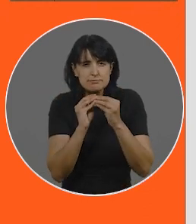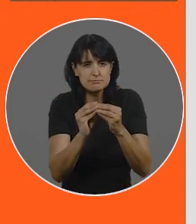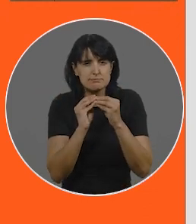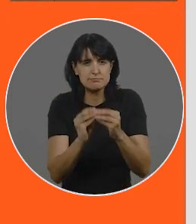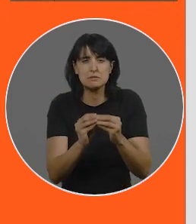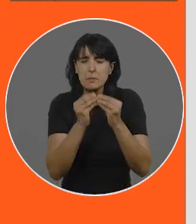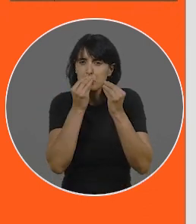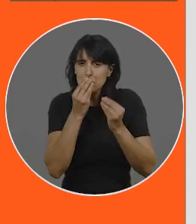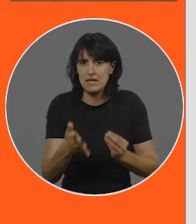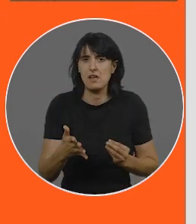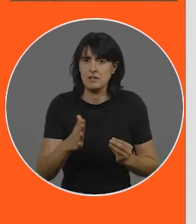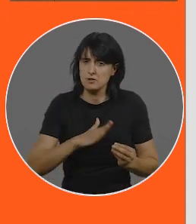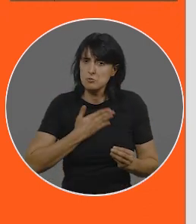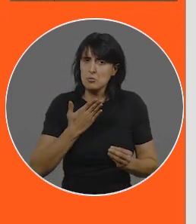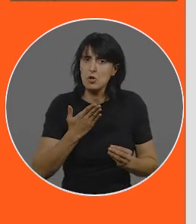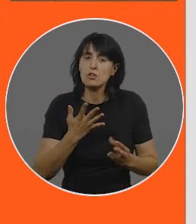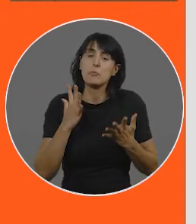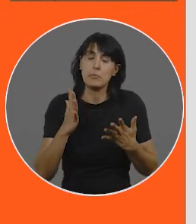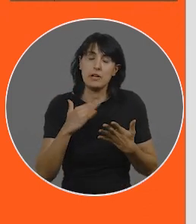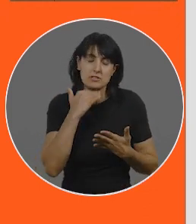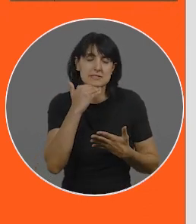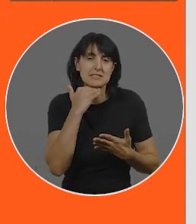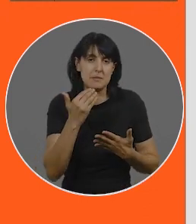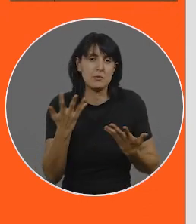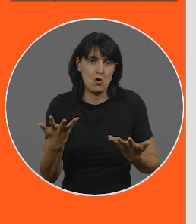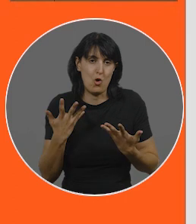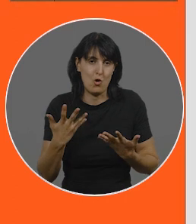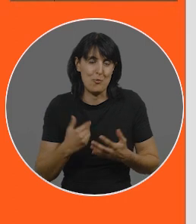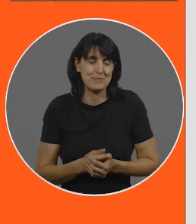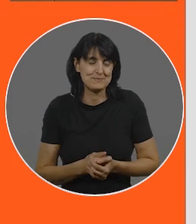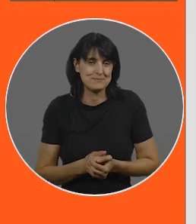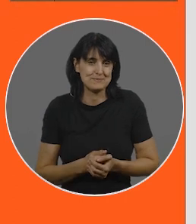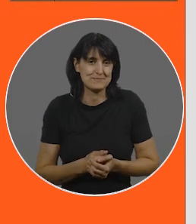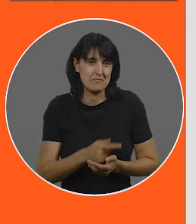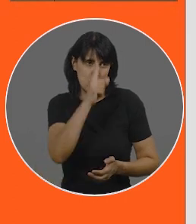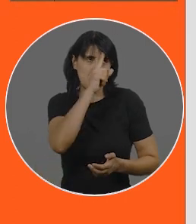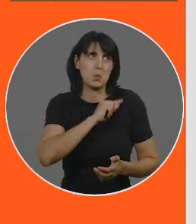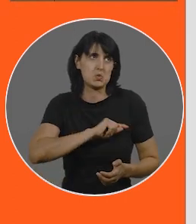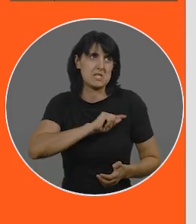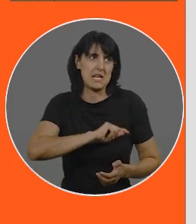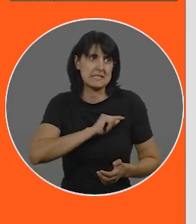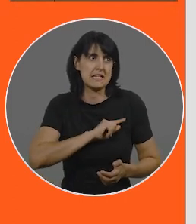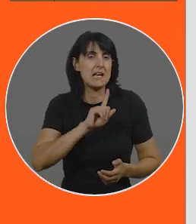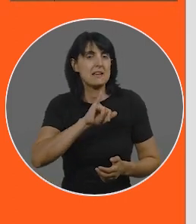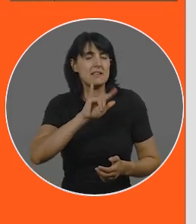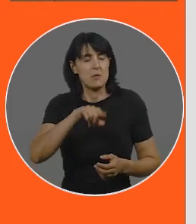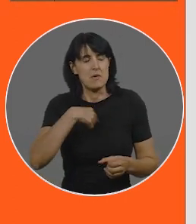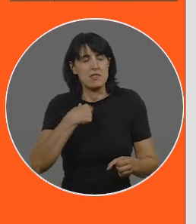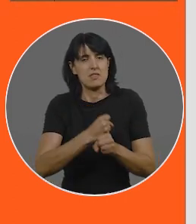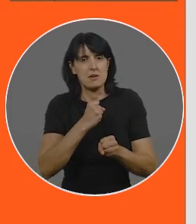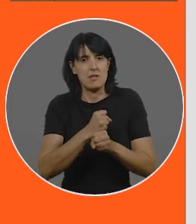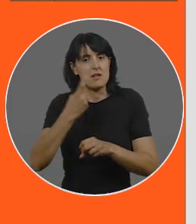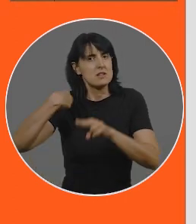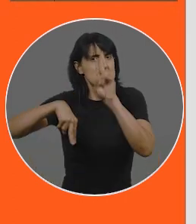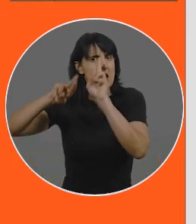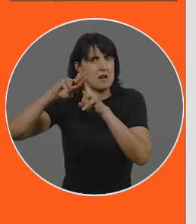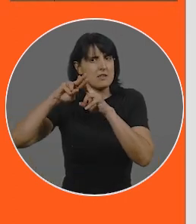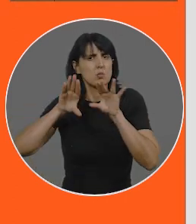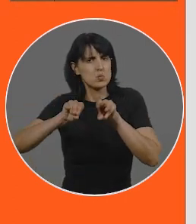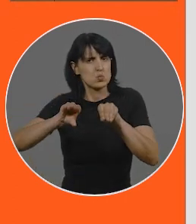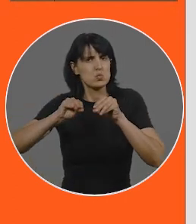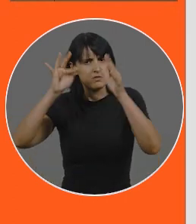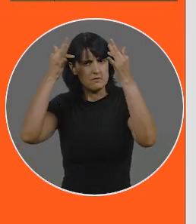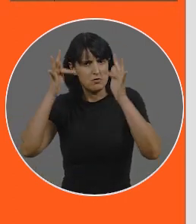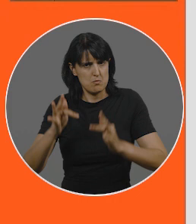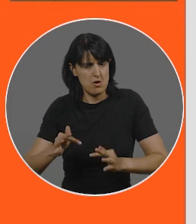molt. És possible fer-los bé, però bueno, has de saber, eh? Has de ser conscient, el que deia abans, i els has de treballar. O sigui, nosaltres a la Generalitat